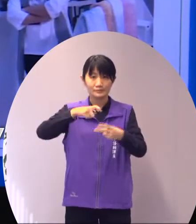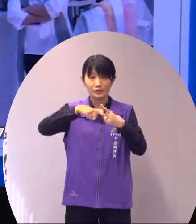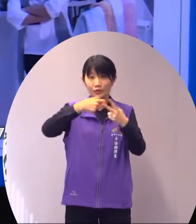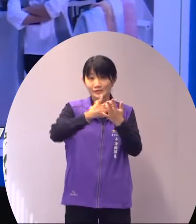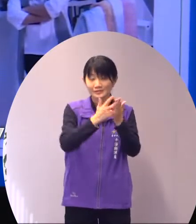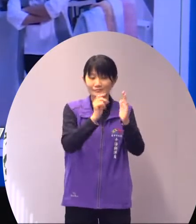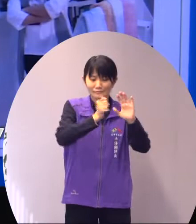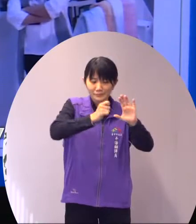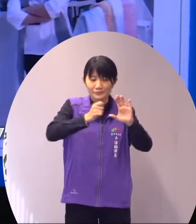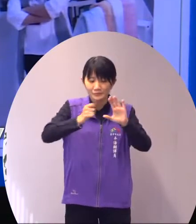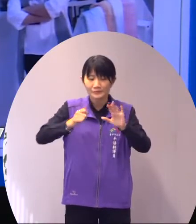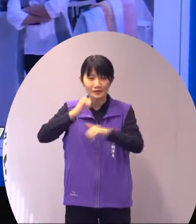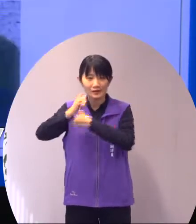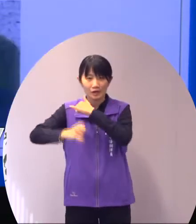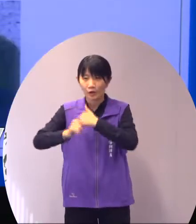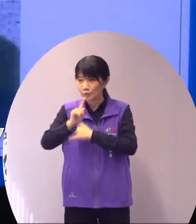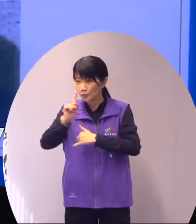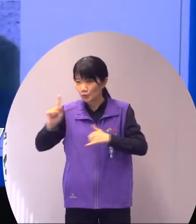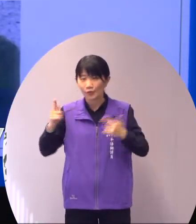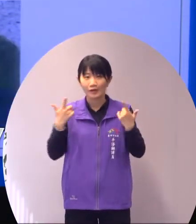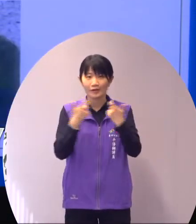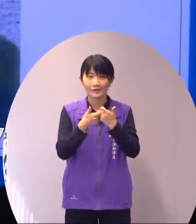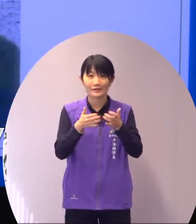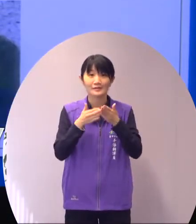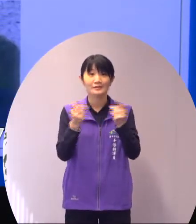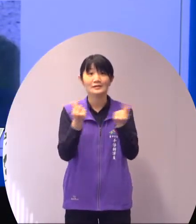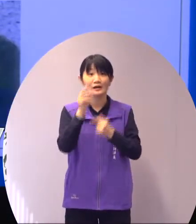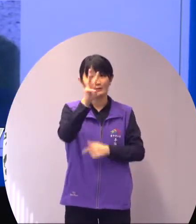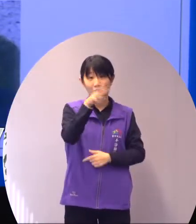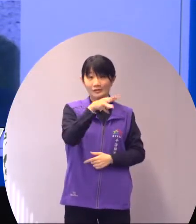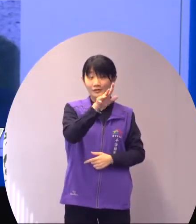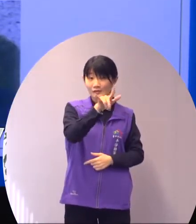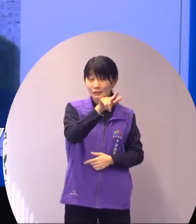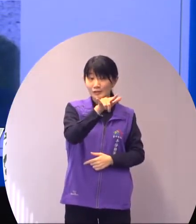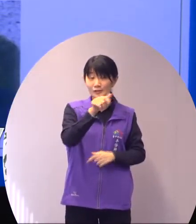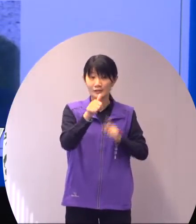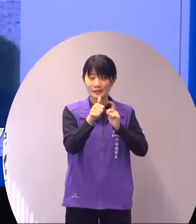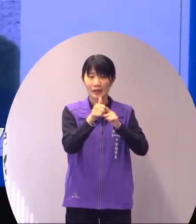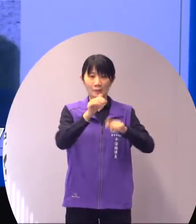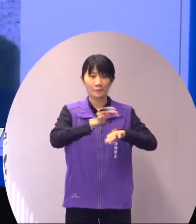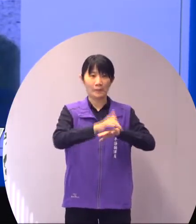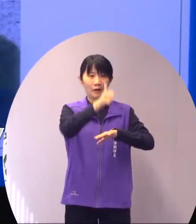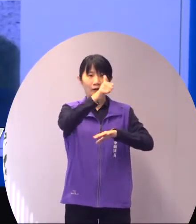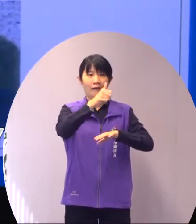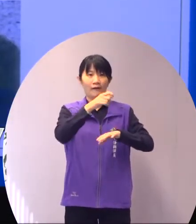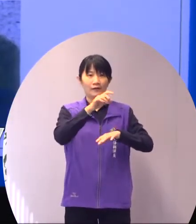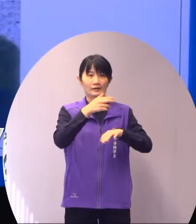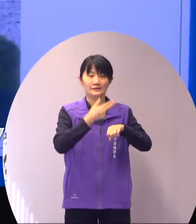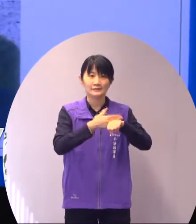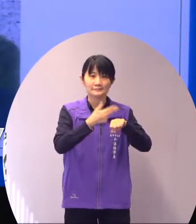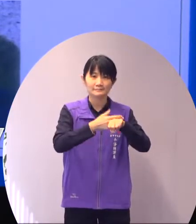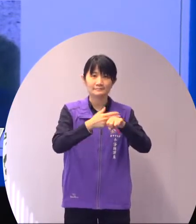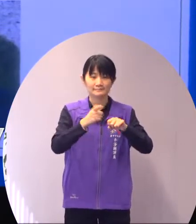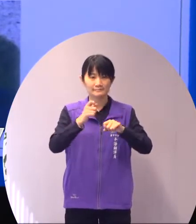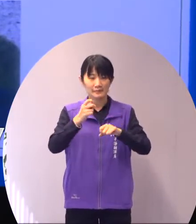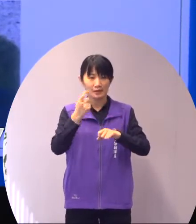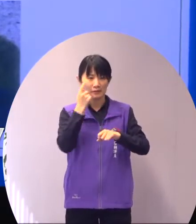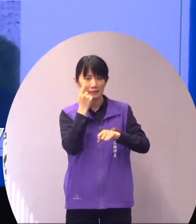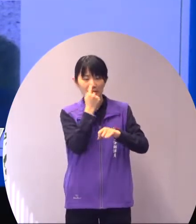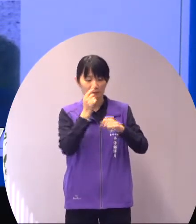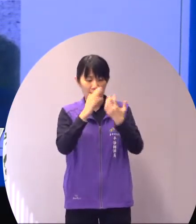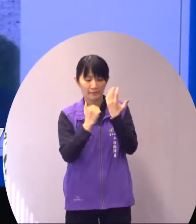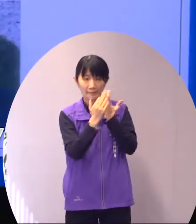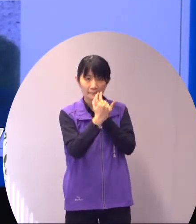妙的应用在日常生活中。例如廖生文艺师，他擅长以脱胎技法赋予漆工艺多种视觉变